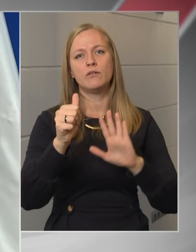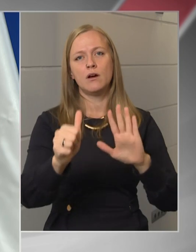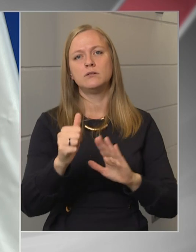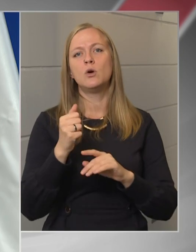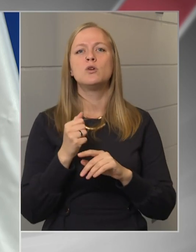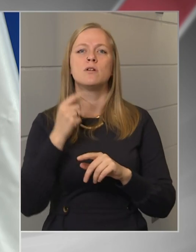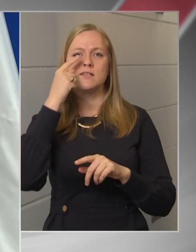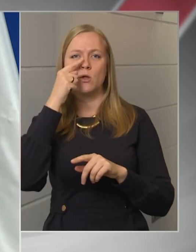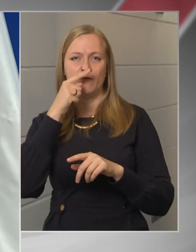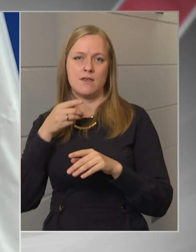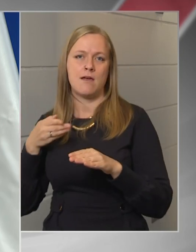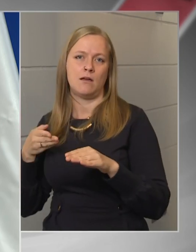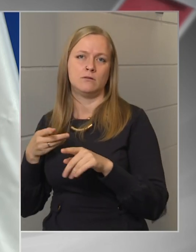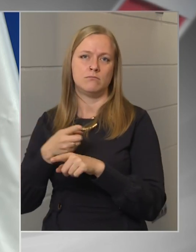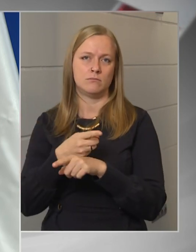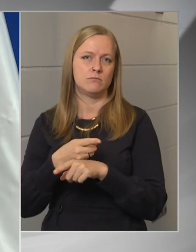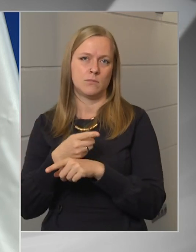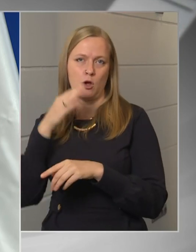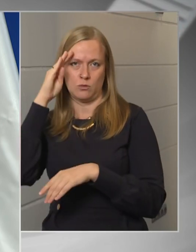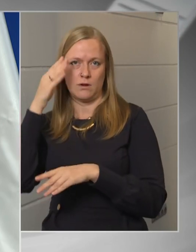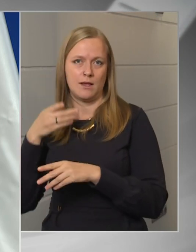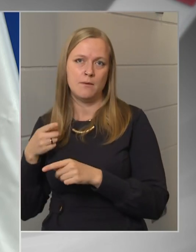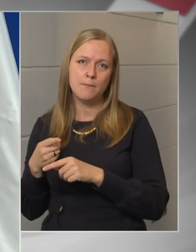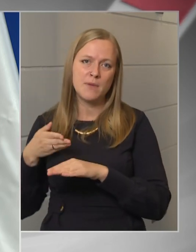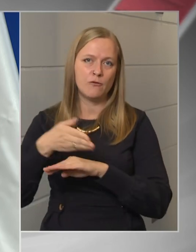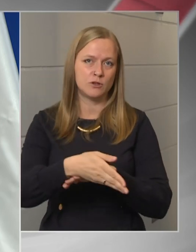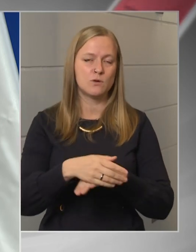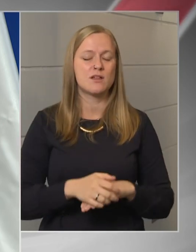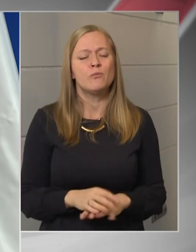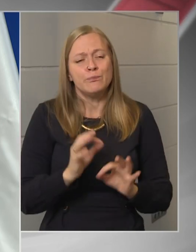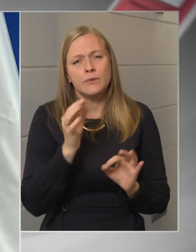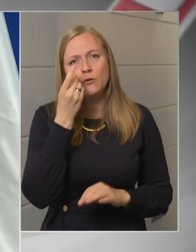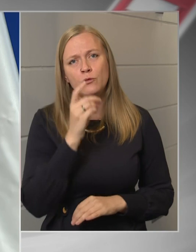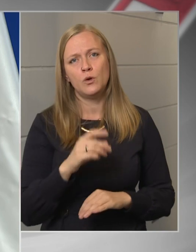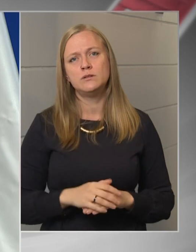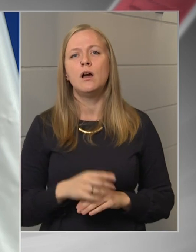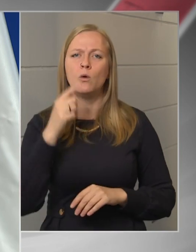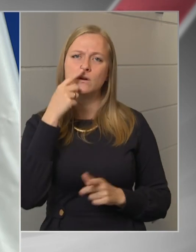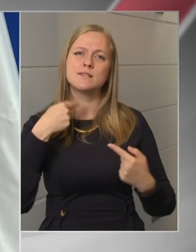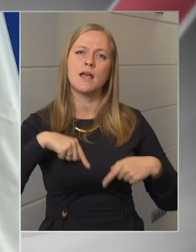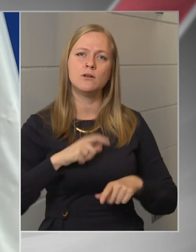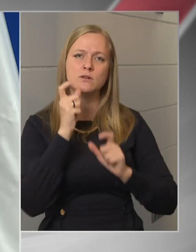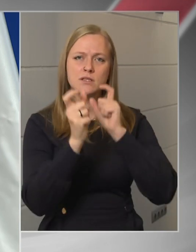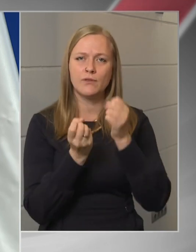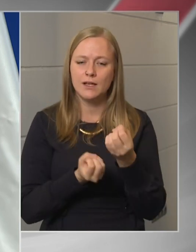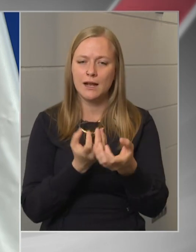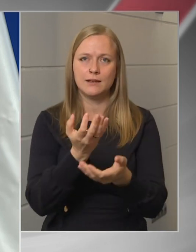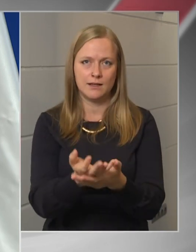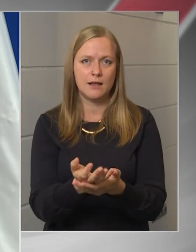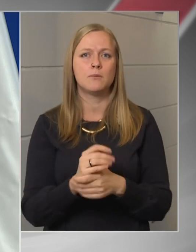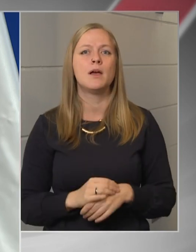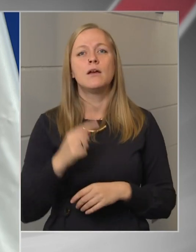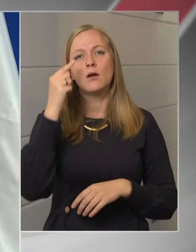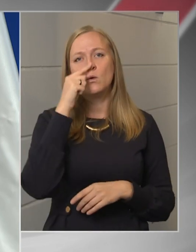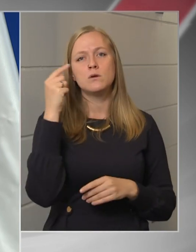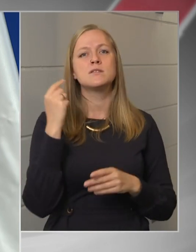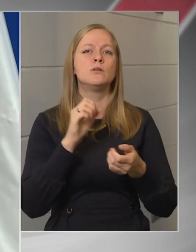szovjet katonai beavatkozást. Nagyon jó lenne, hogyha az orosz elnök szabai jelennének meg az orosz